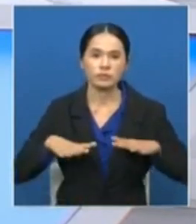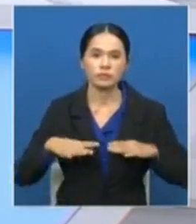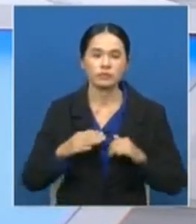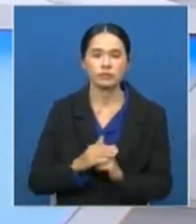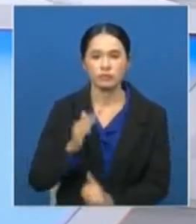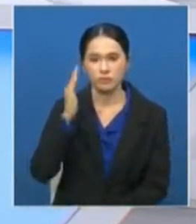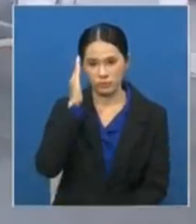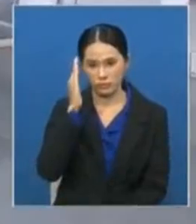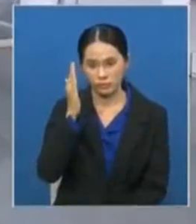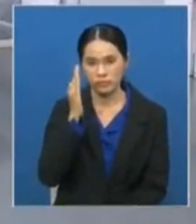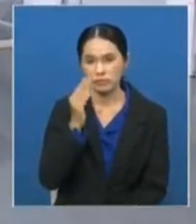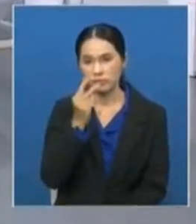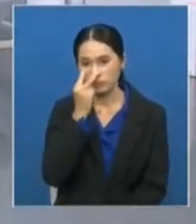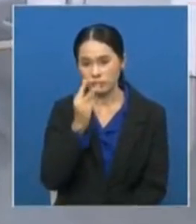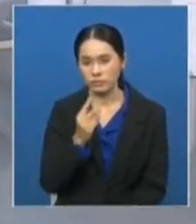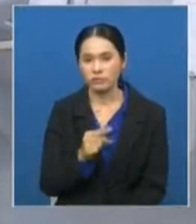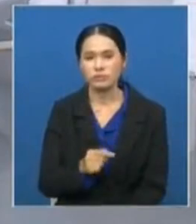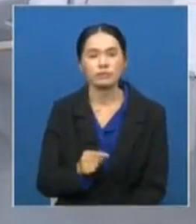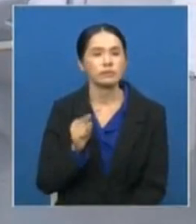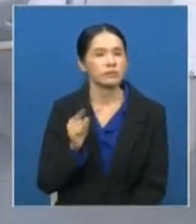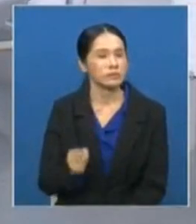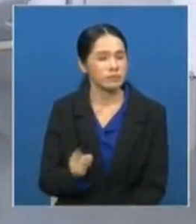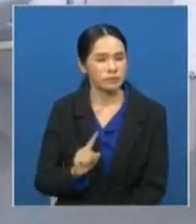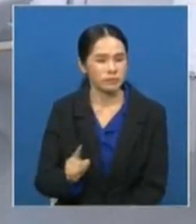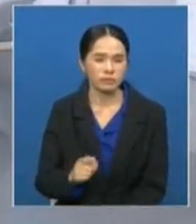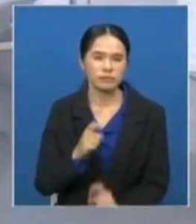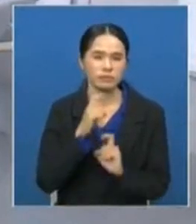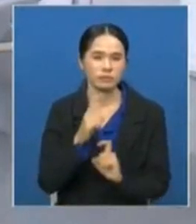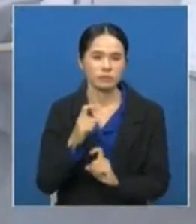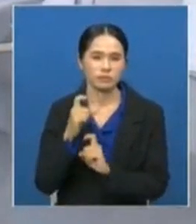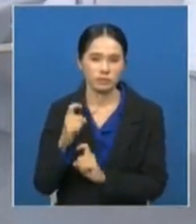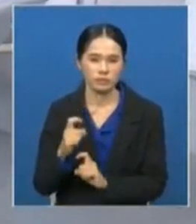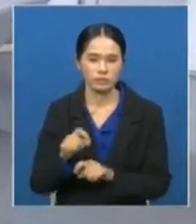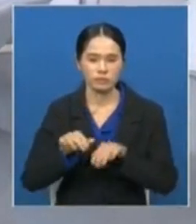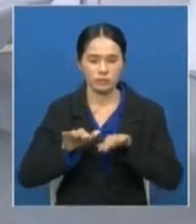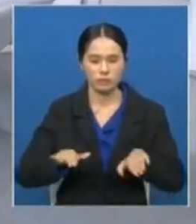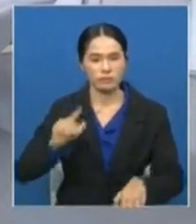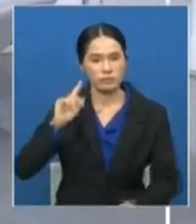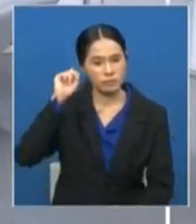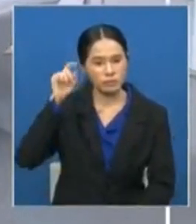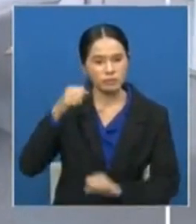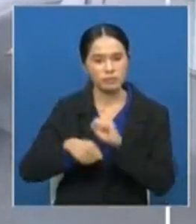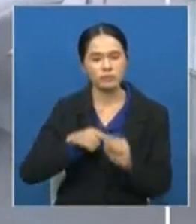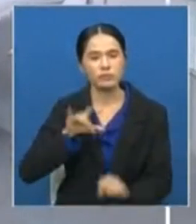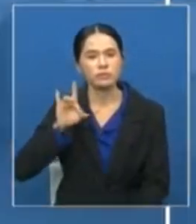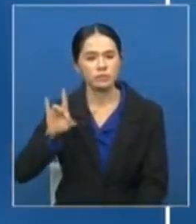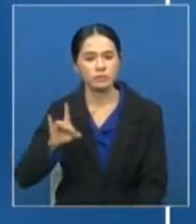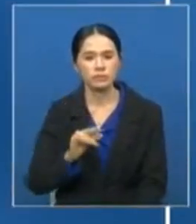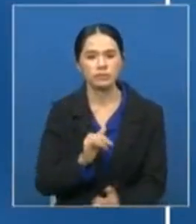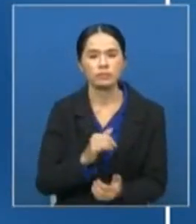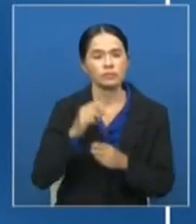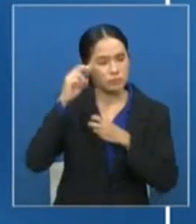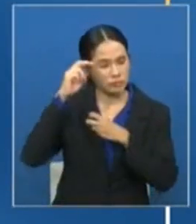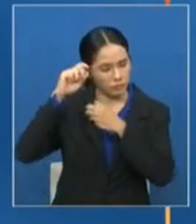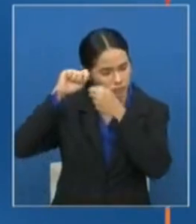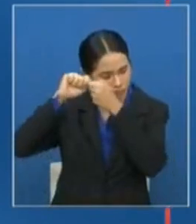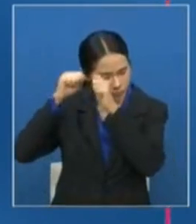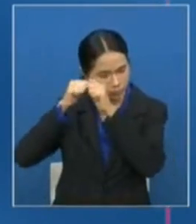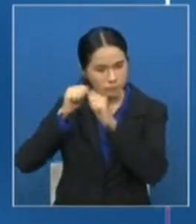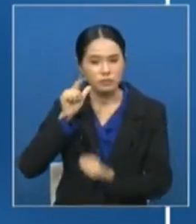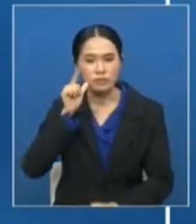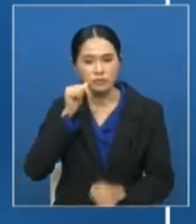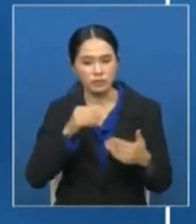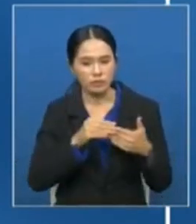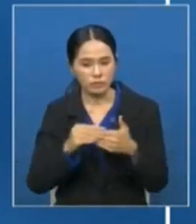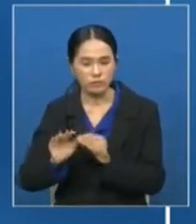หน้ากับโลกแห่งความจริงที่มันโหดร้ายกับเด็กหญิงวัย8ขวบซึ่งเธอเป็นออทิสติกแม่พาไป